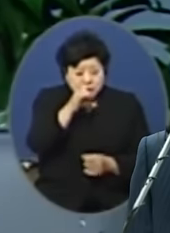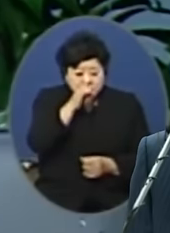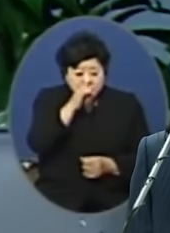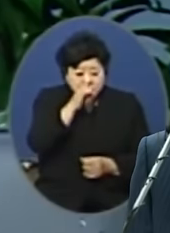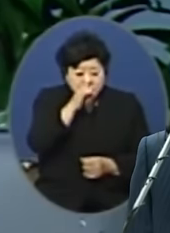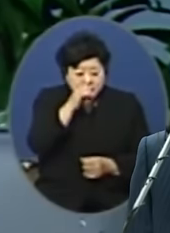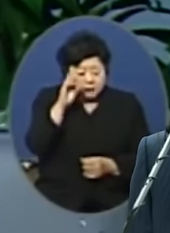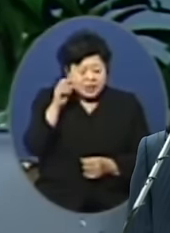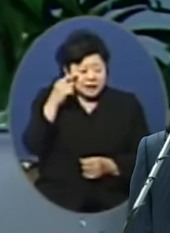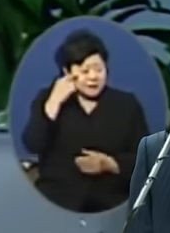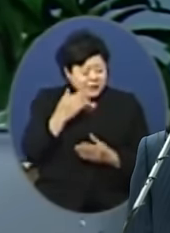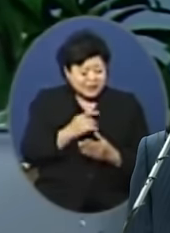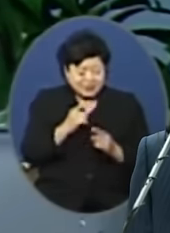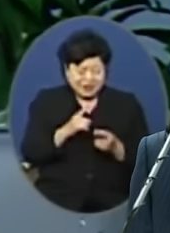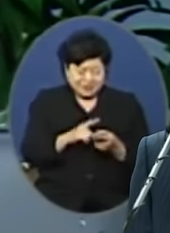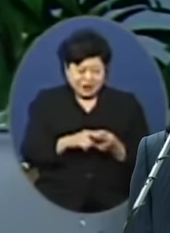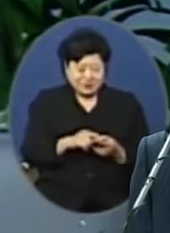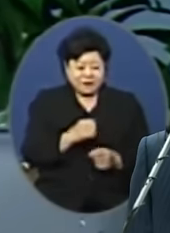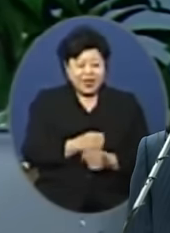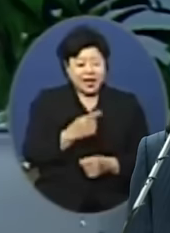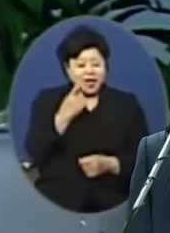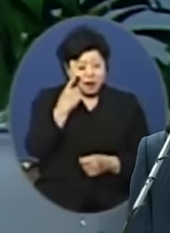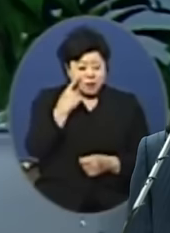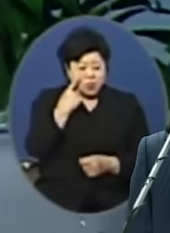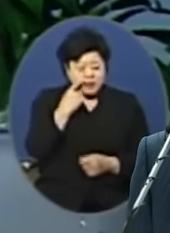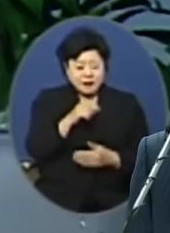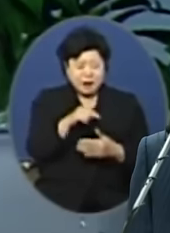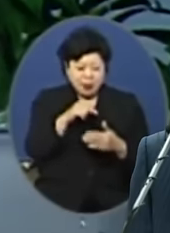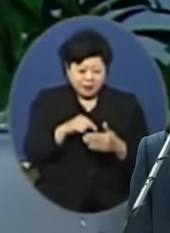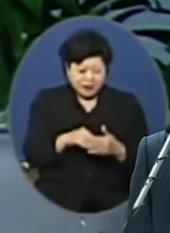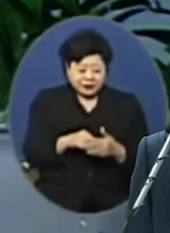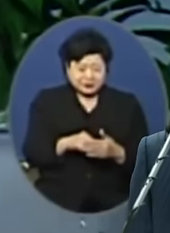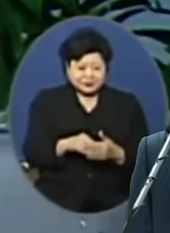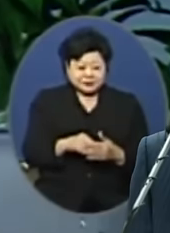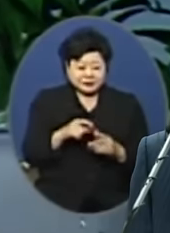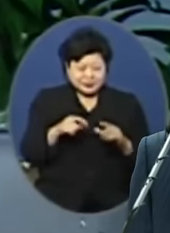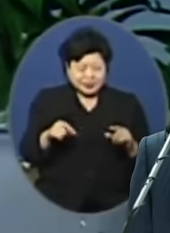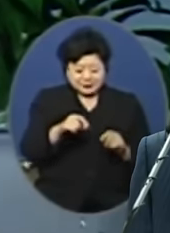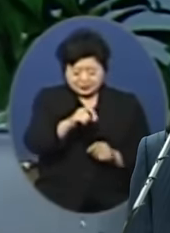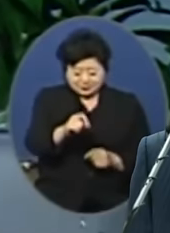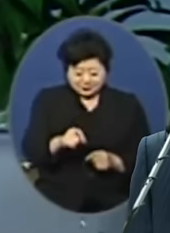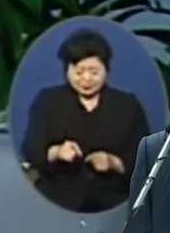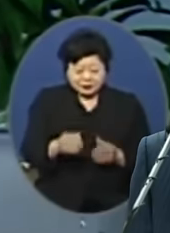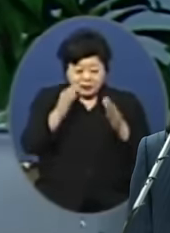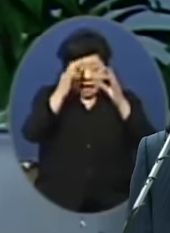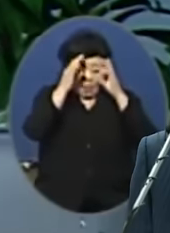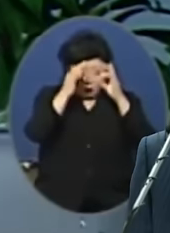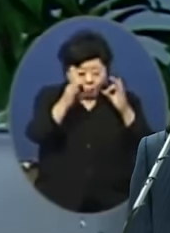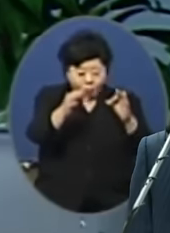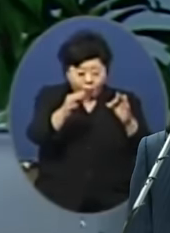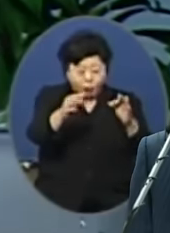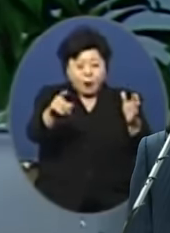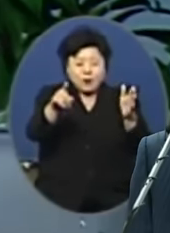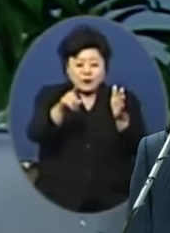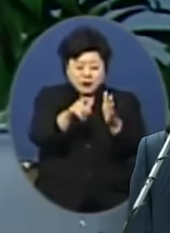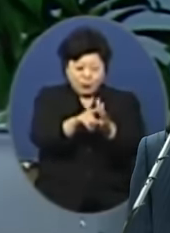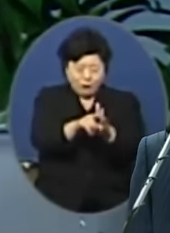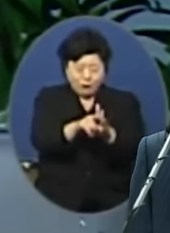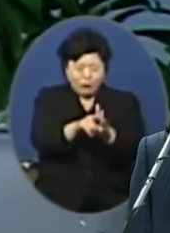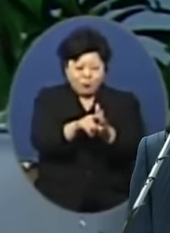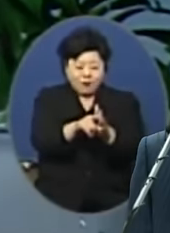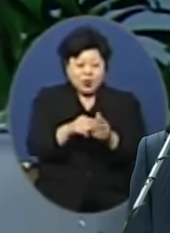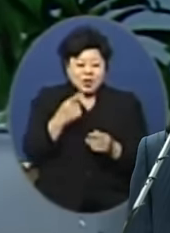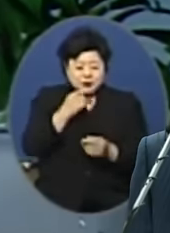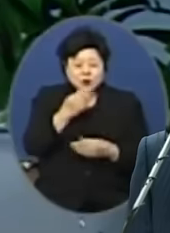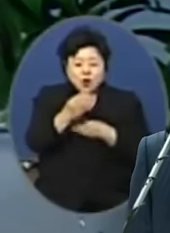피일 박사 말씀대로 한번 해보십시오. 여러분 마음속에 카드를 적어서 바라보고 믿고